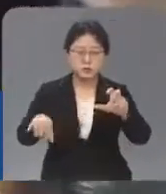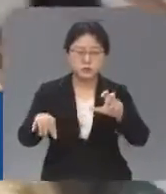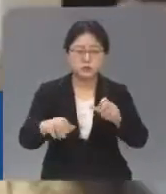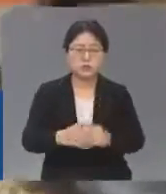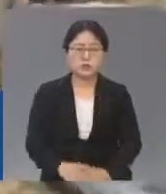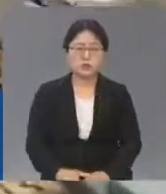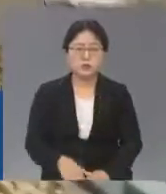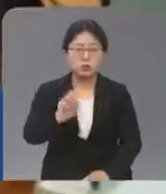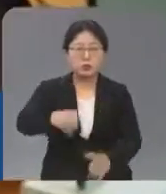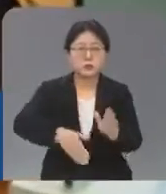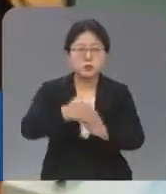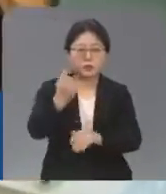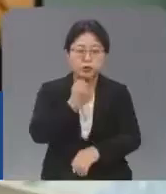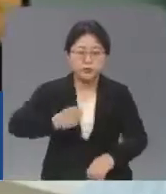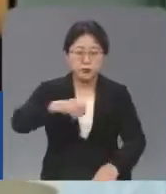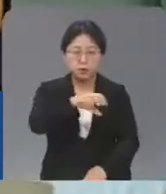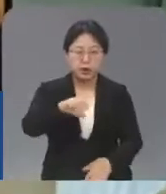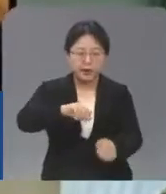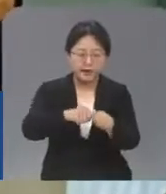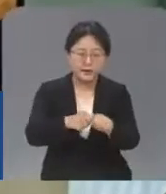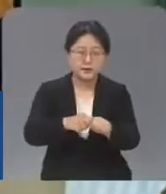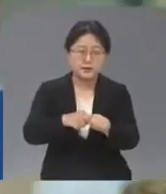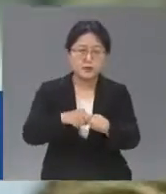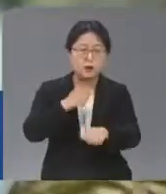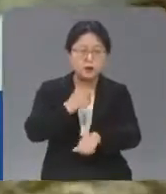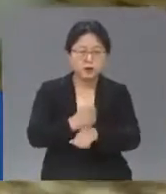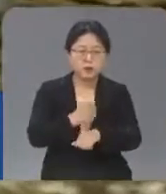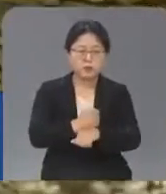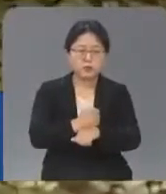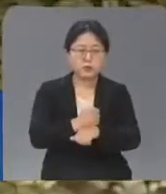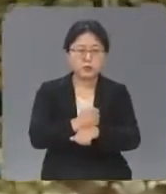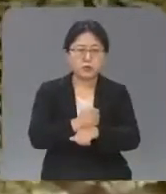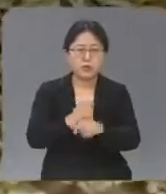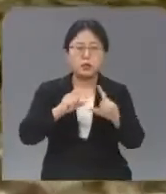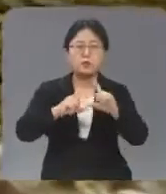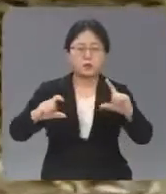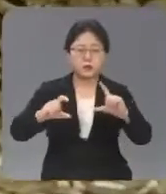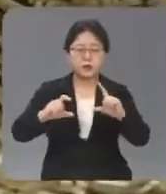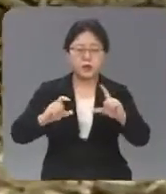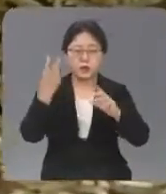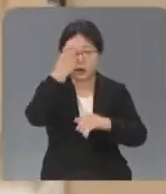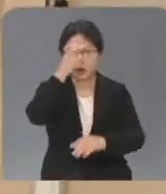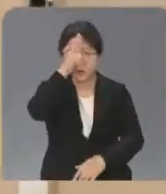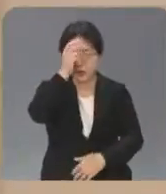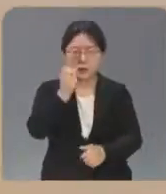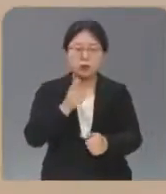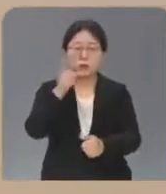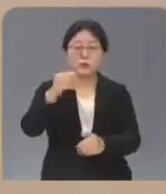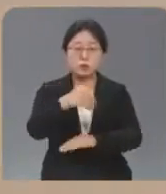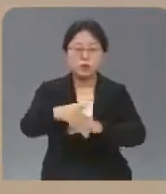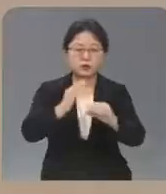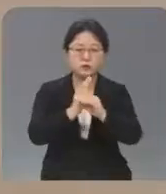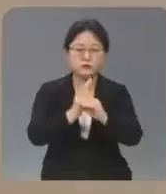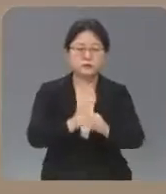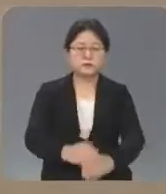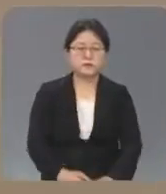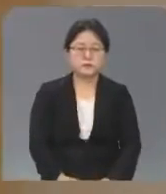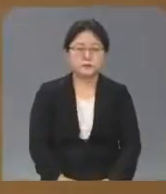밝혔습니다. 주요 위반 행위로는 눈썹 문신 등 유사 의료 행위 31건, 무면허 의료 행위 2건을